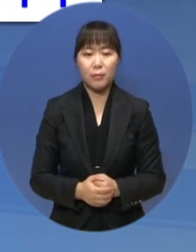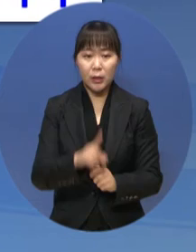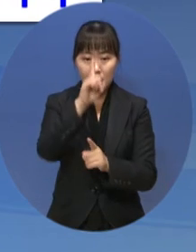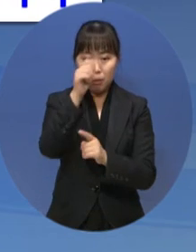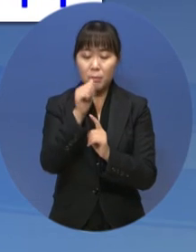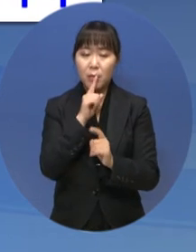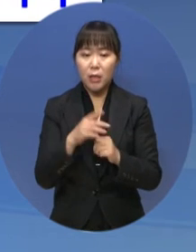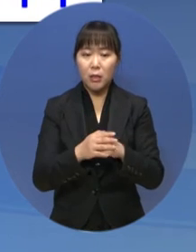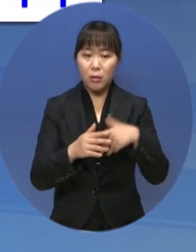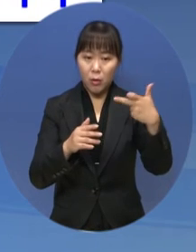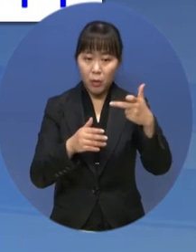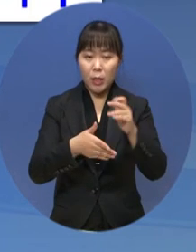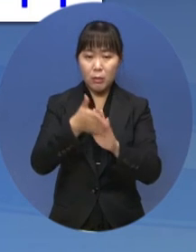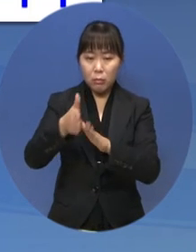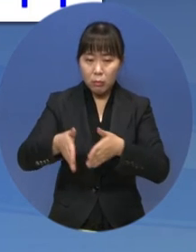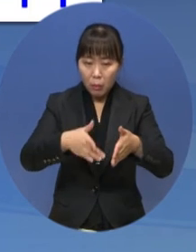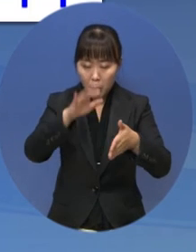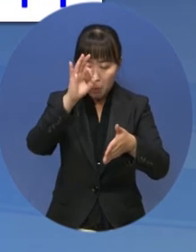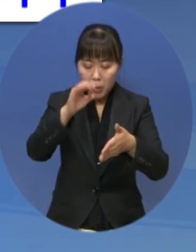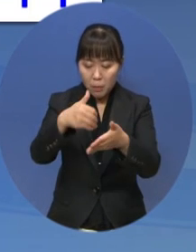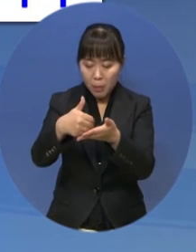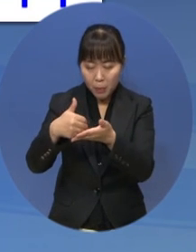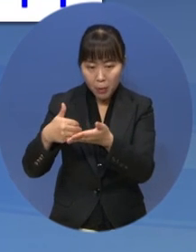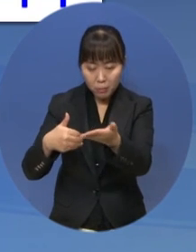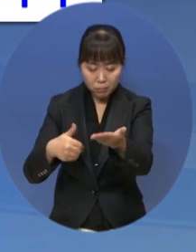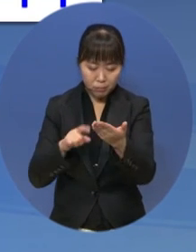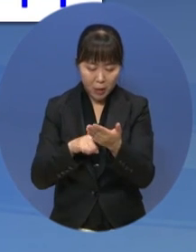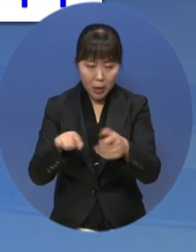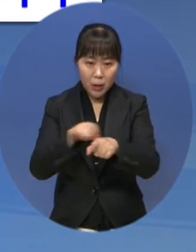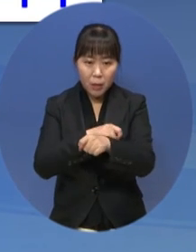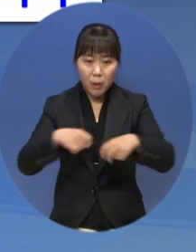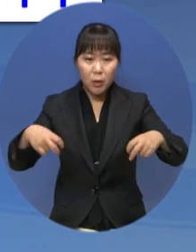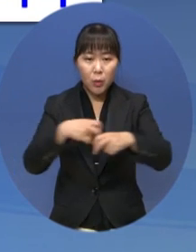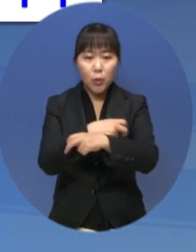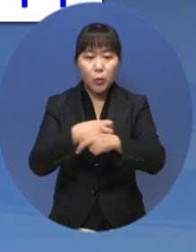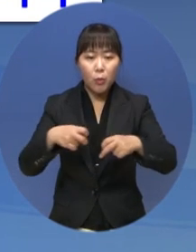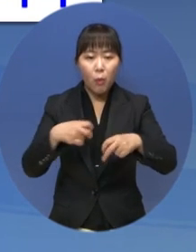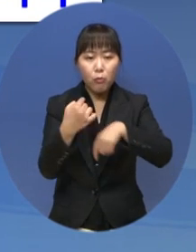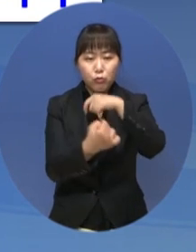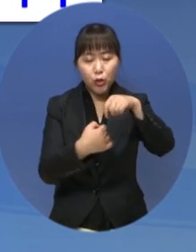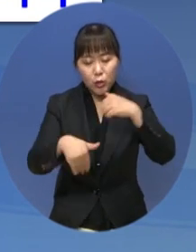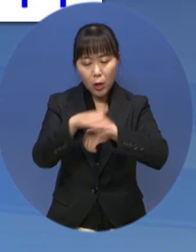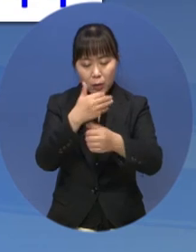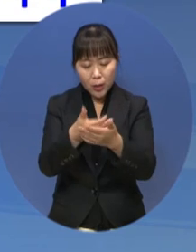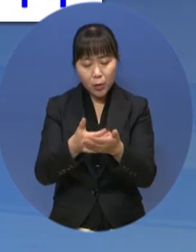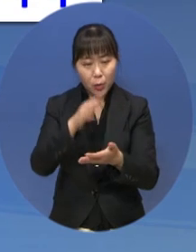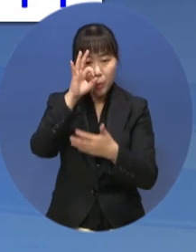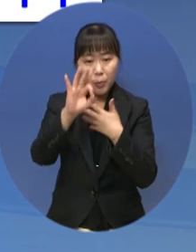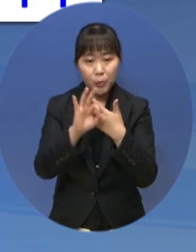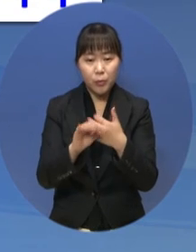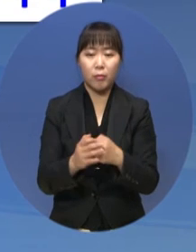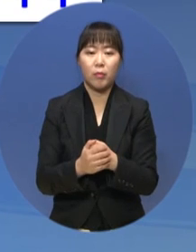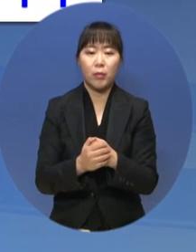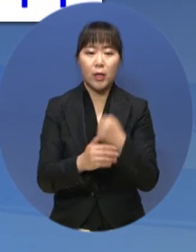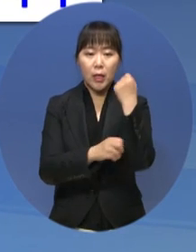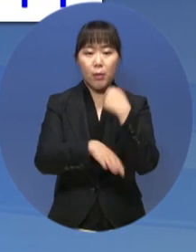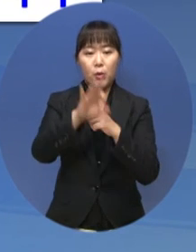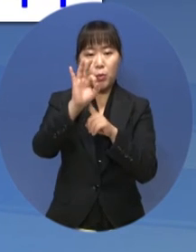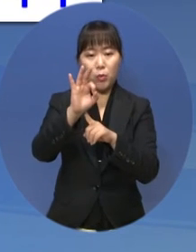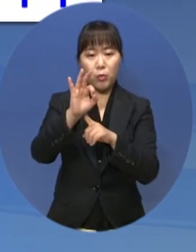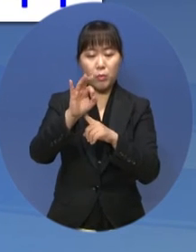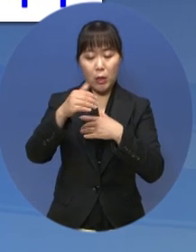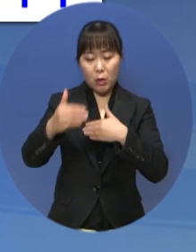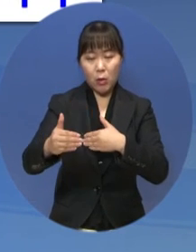의원이 17개 광역 지자체로부터 제출받은 특별교통수단 운영 현황 자료에 따르면 기본 요금